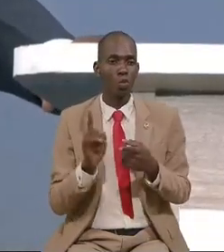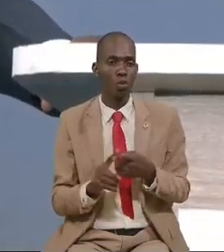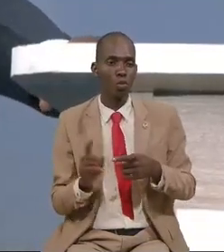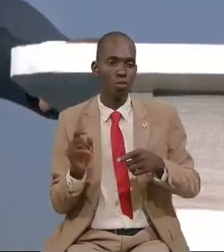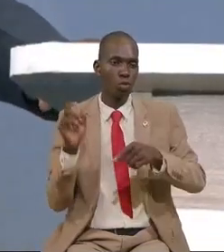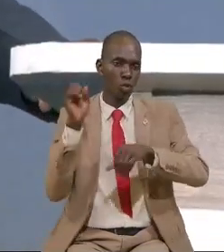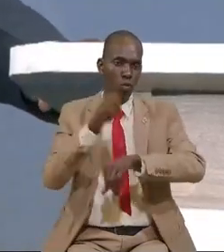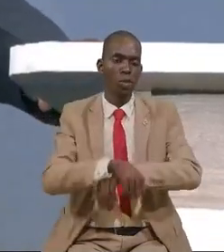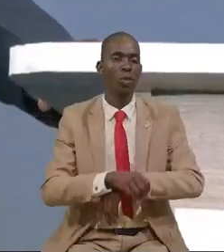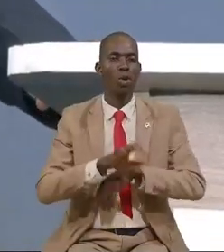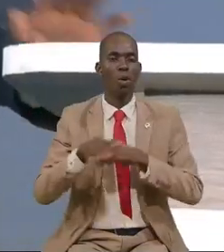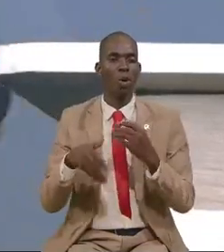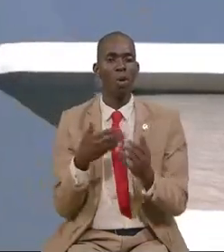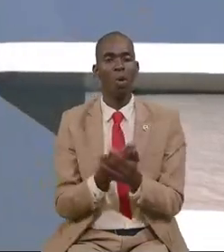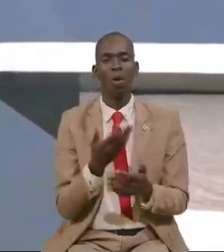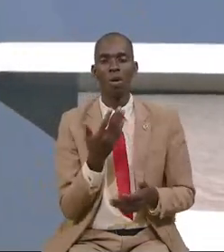toutes choses.